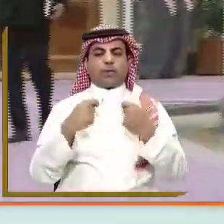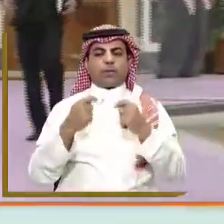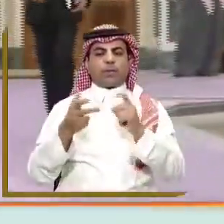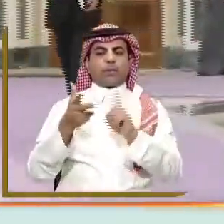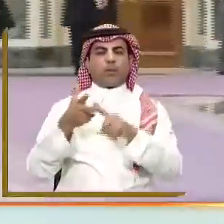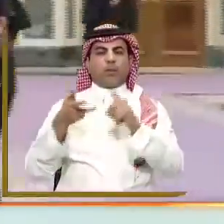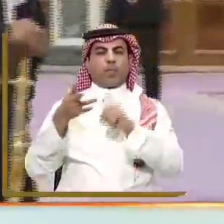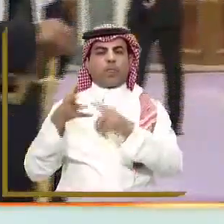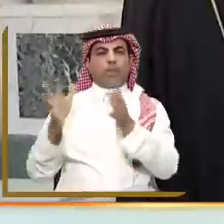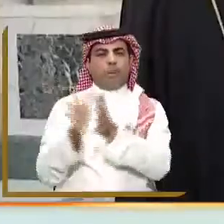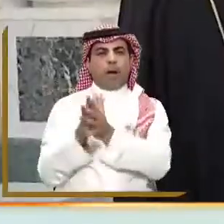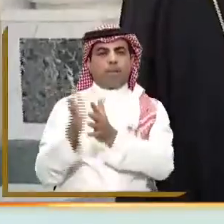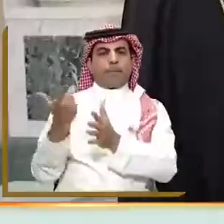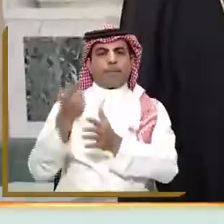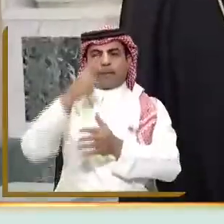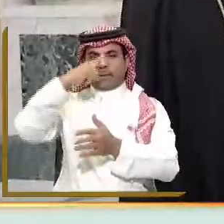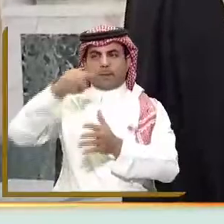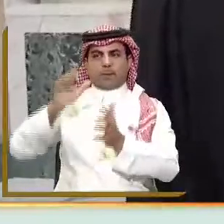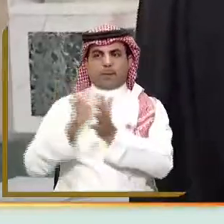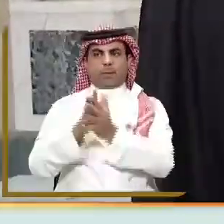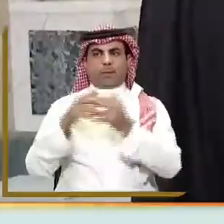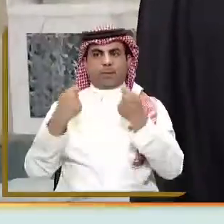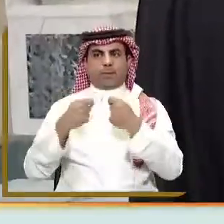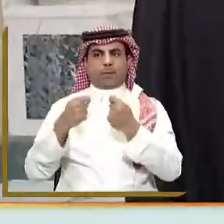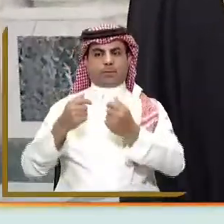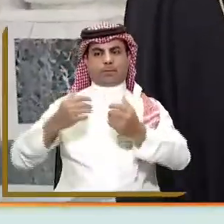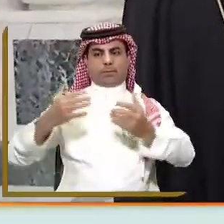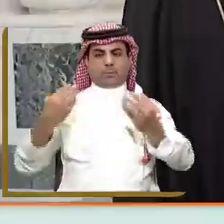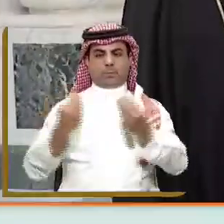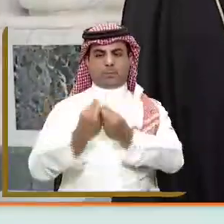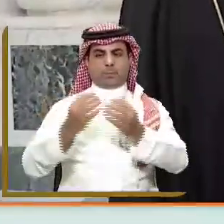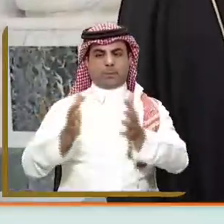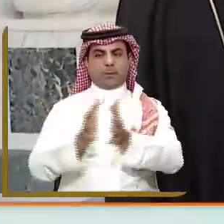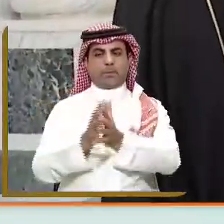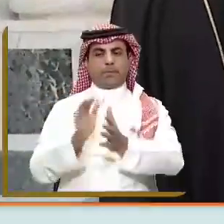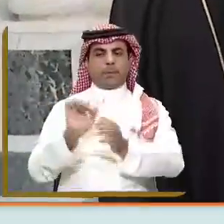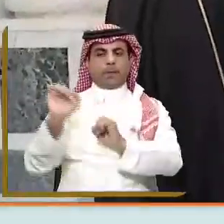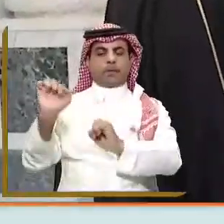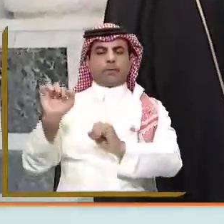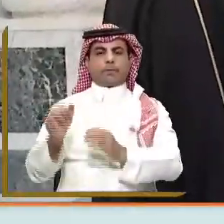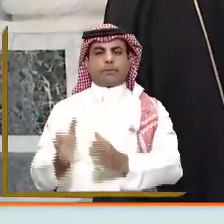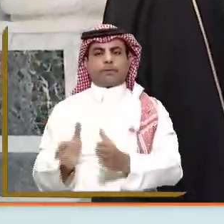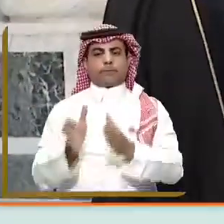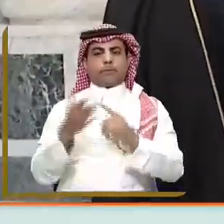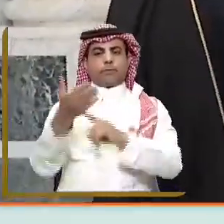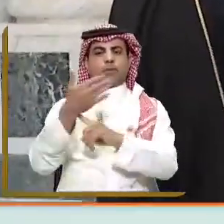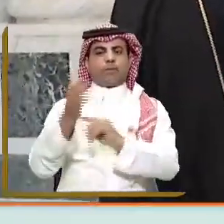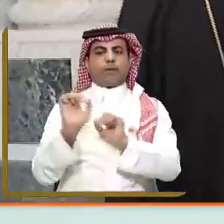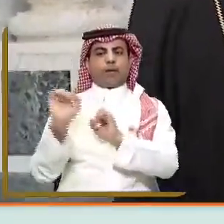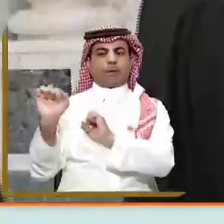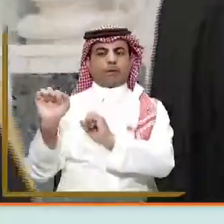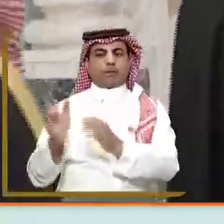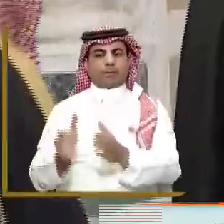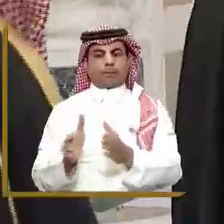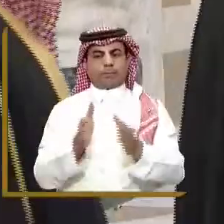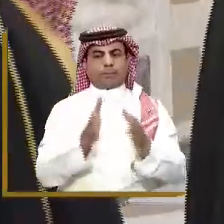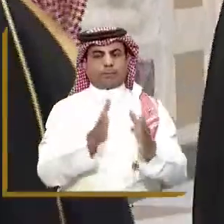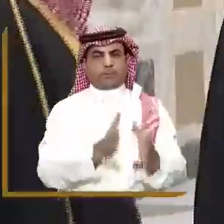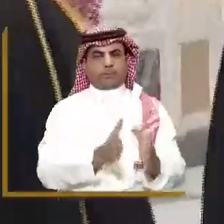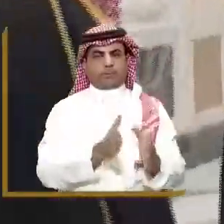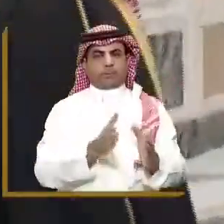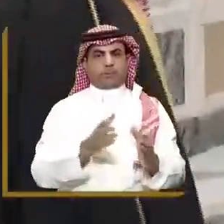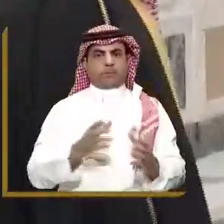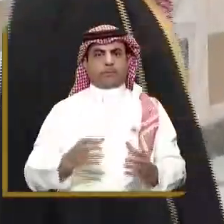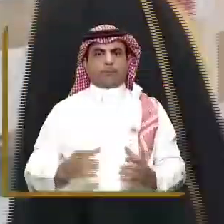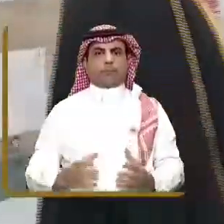بن ميشاو، ووزير العمل السيد سوشات شومكلين، والقائم بأعمال سفارة تايلاند في المملكة السيد ساتانا كاسيم